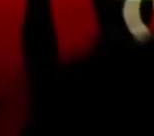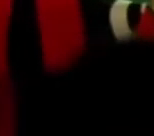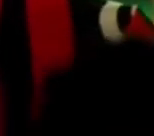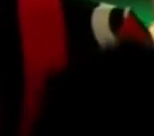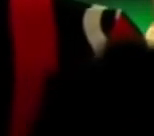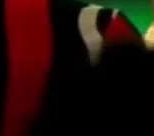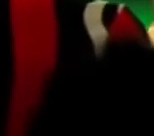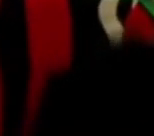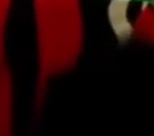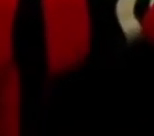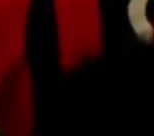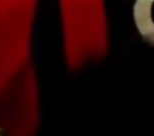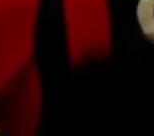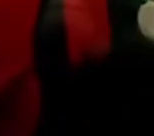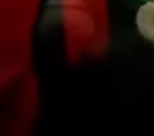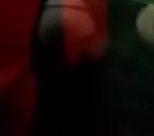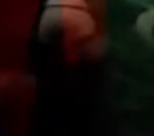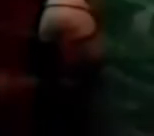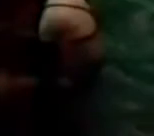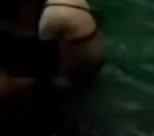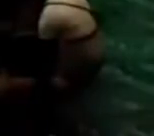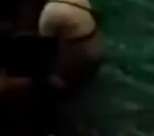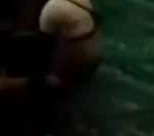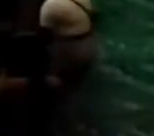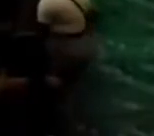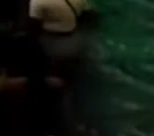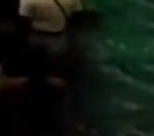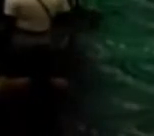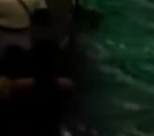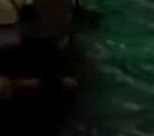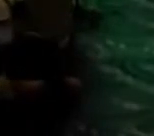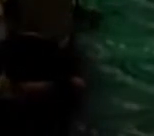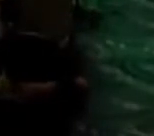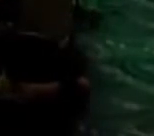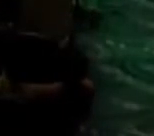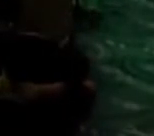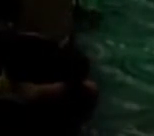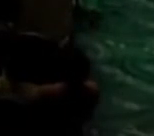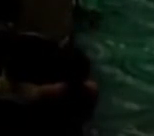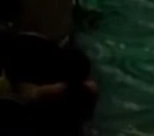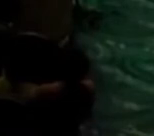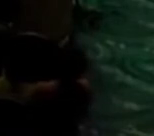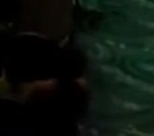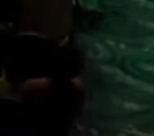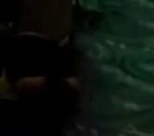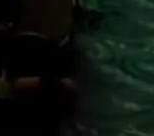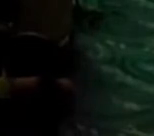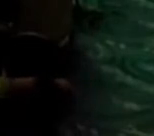Just flow in the spirit. Just flow in the spirit. Kanabo shanabana. Rekomi